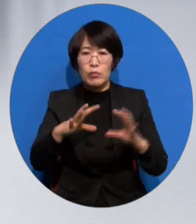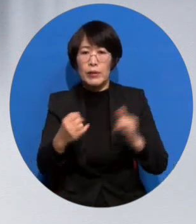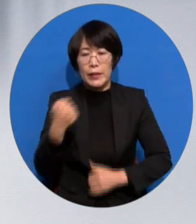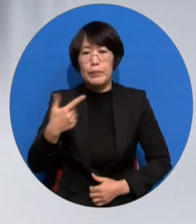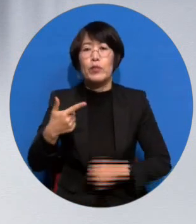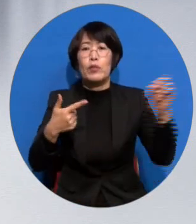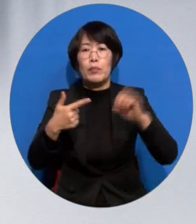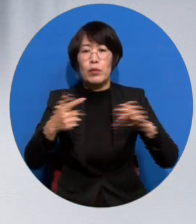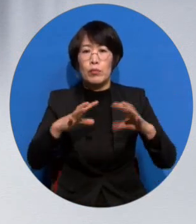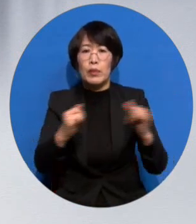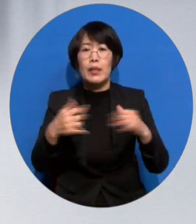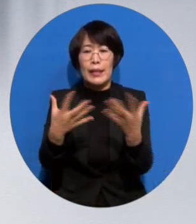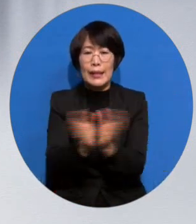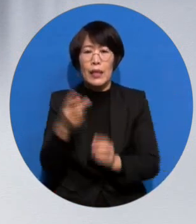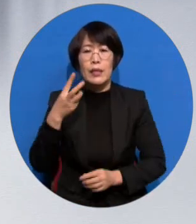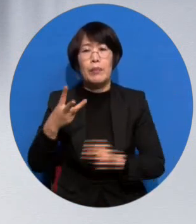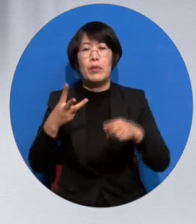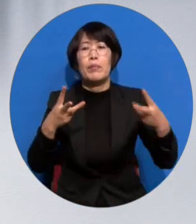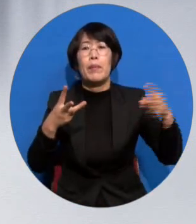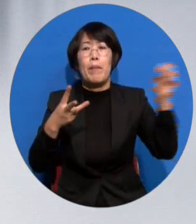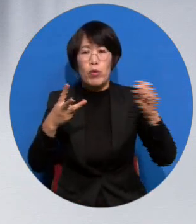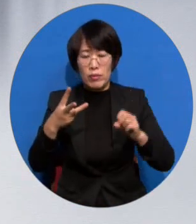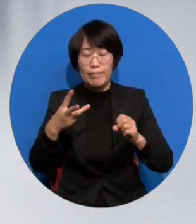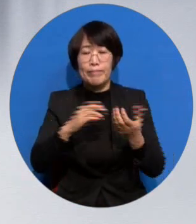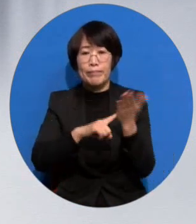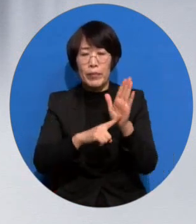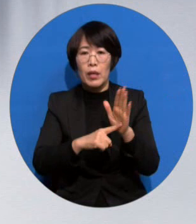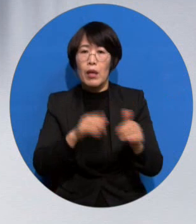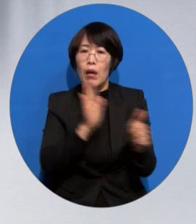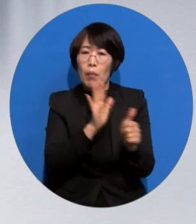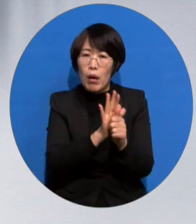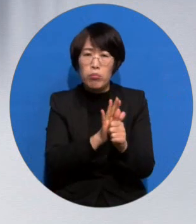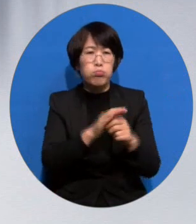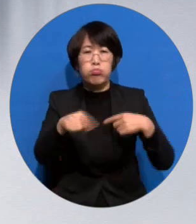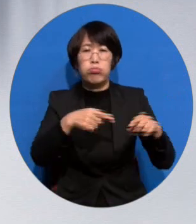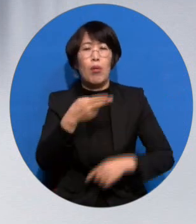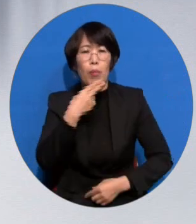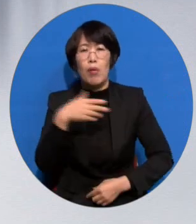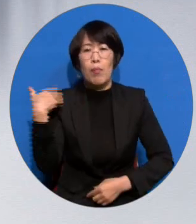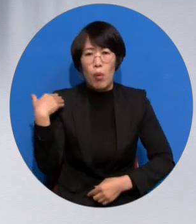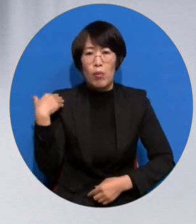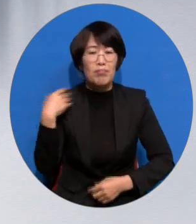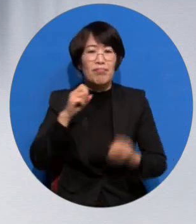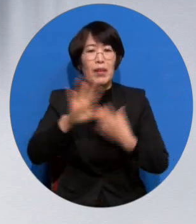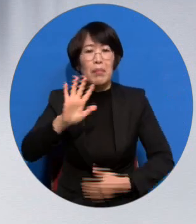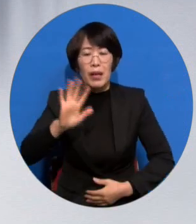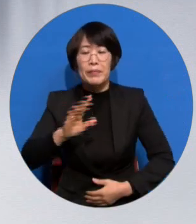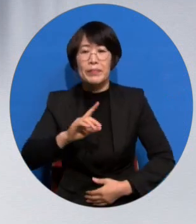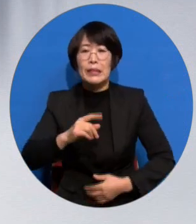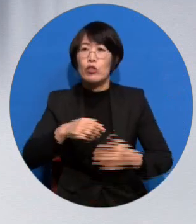국민의 당 3.2% 였습니다 지지하는 정당이 없거나 모르겠다고 응답을 거절한 주민들도